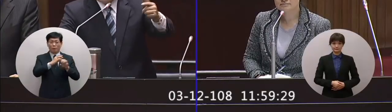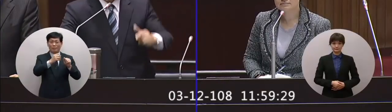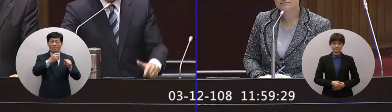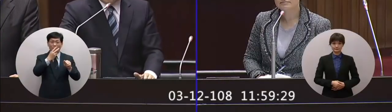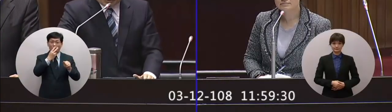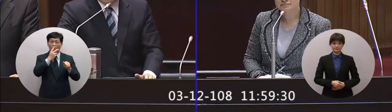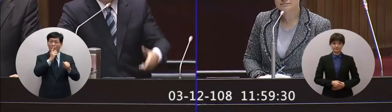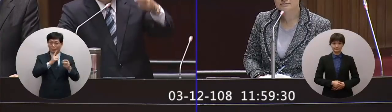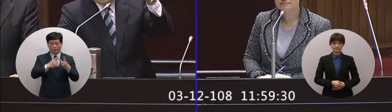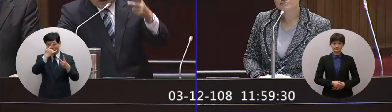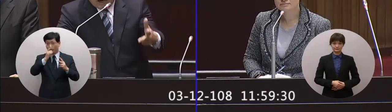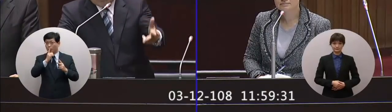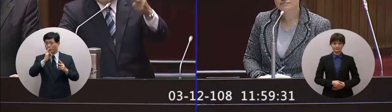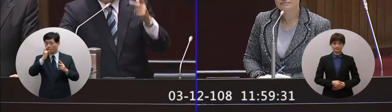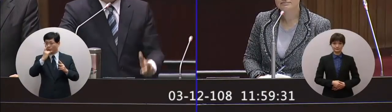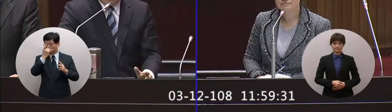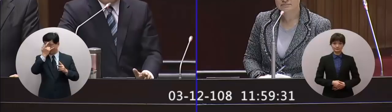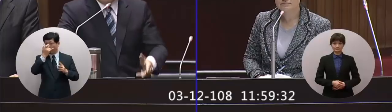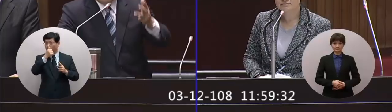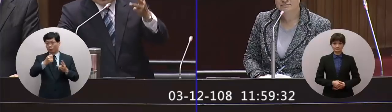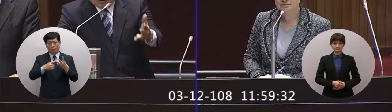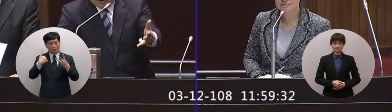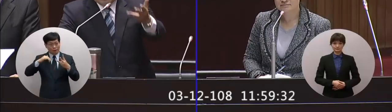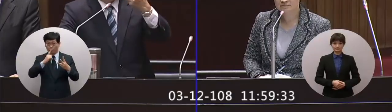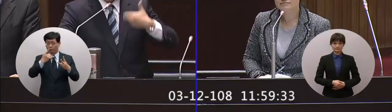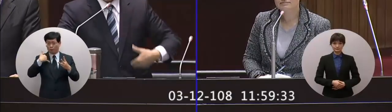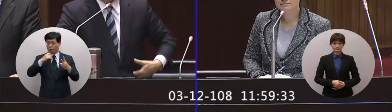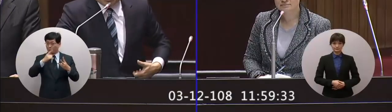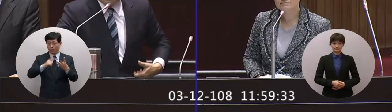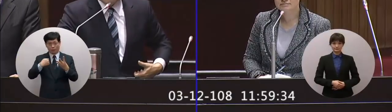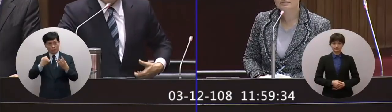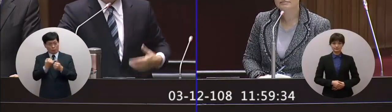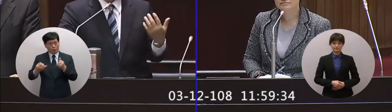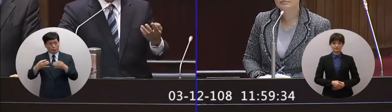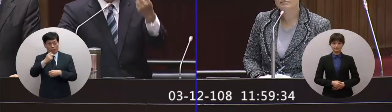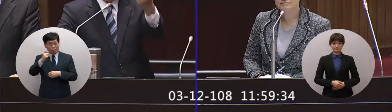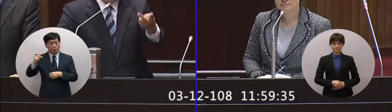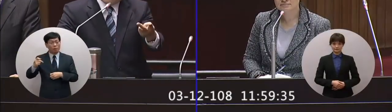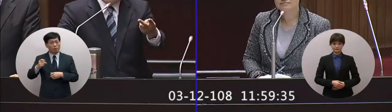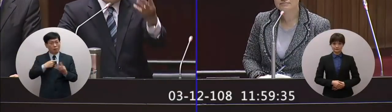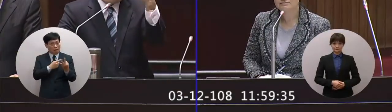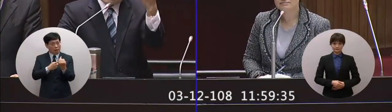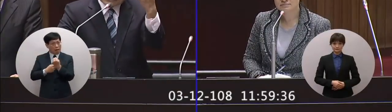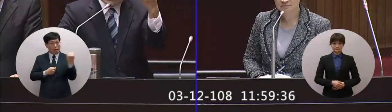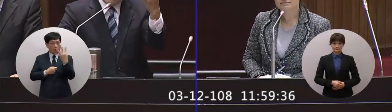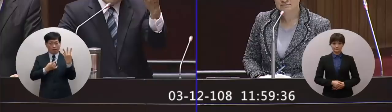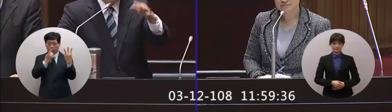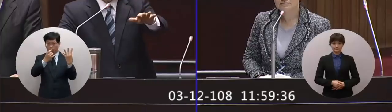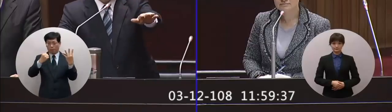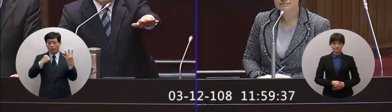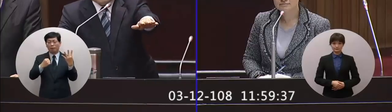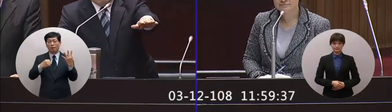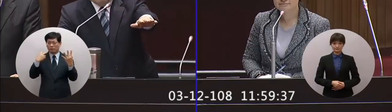在德国讲德语，在法国讲法语，跟我女儿讲英语，所以何止双语，是四